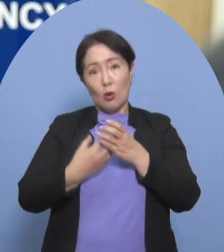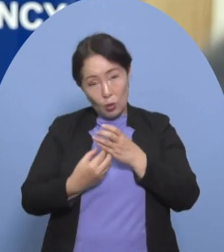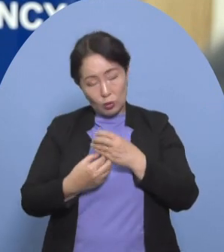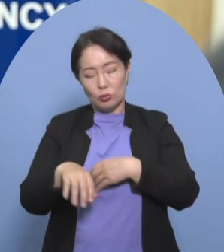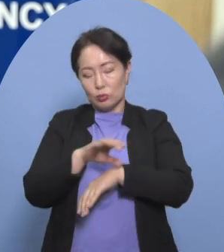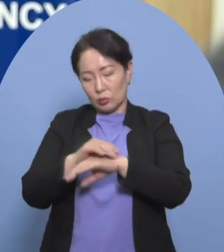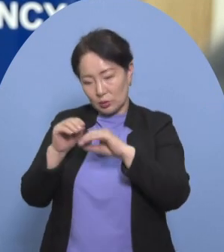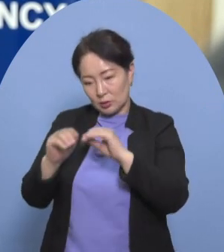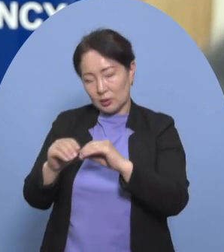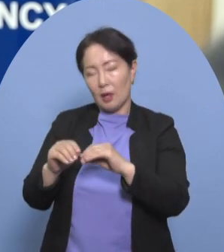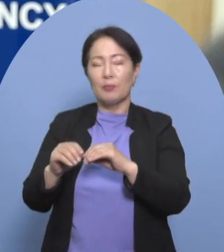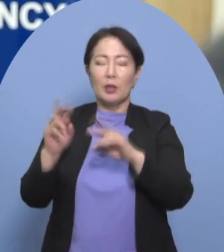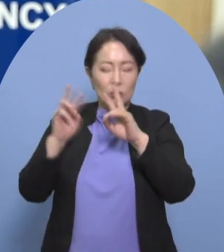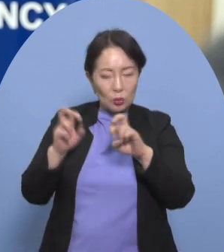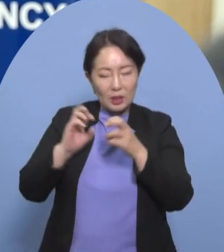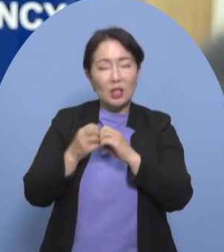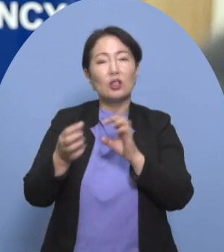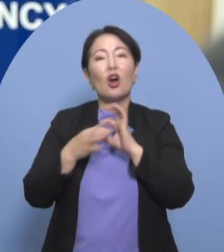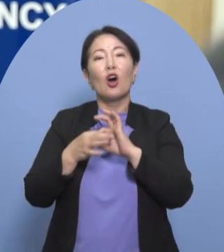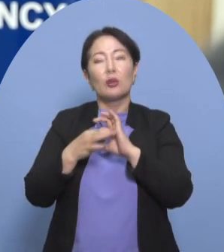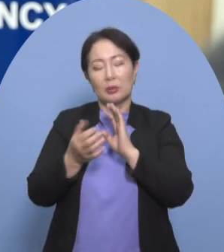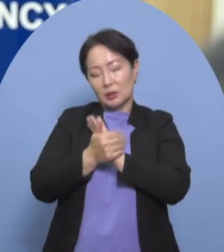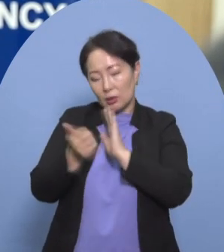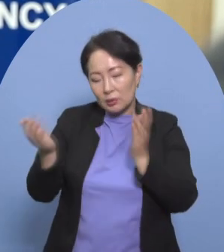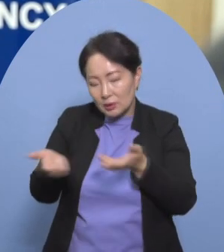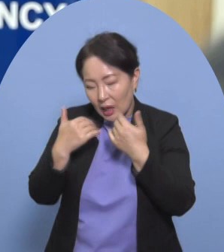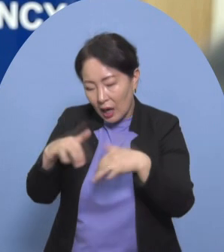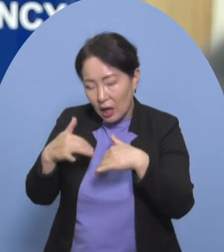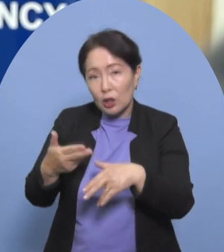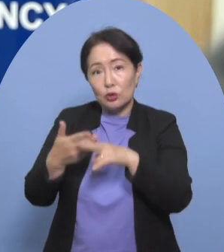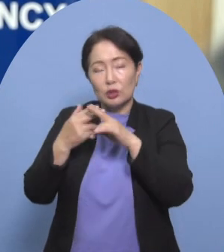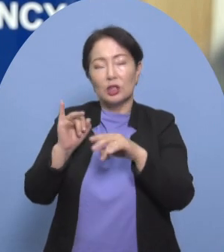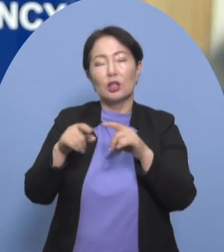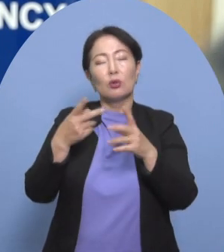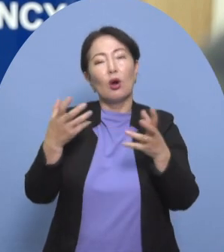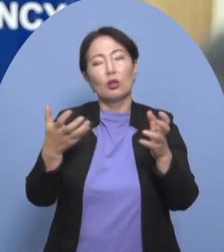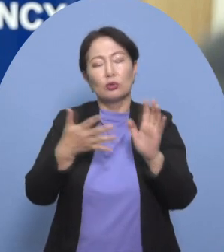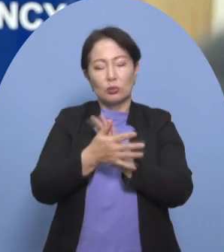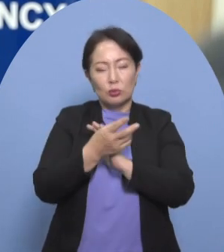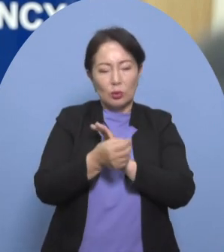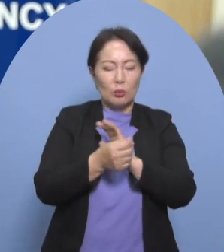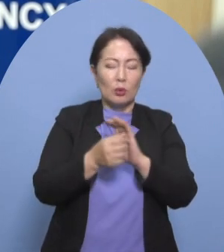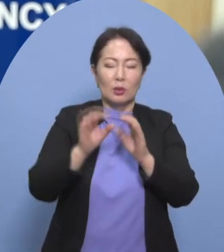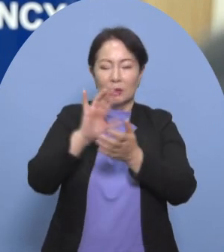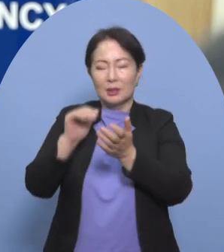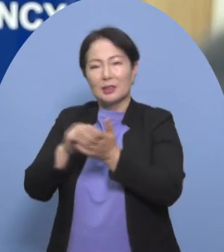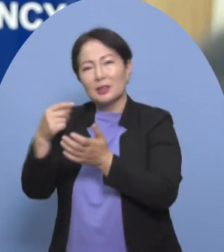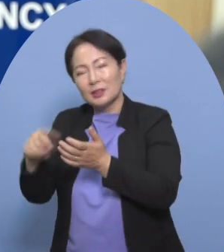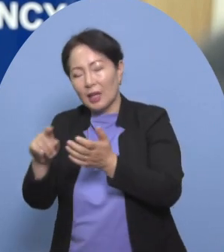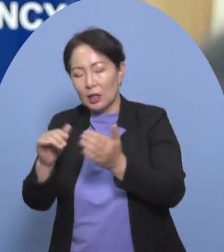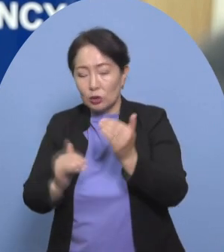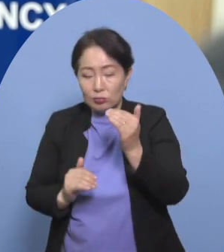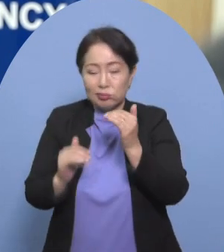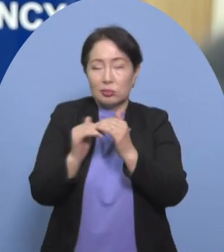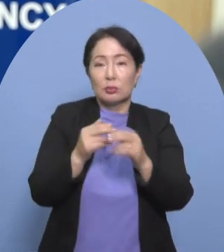хамруулсан. За илүү нэгэн суртай судалгаа хийгүүднээс эднэрэг бас чадварчлуулээ илүү олон улсын болон дэлхийнтээс шаржсан